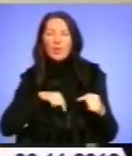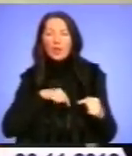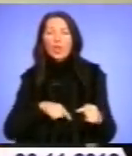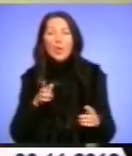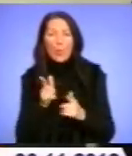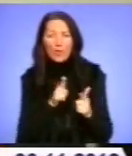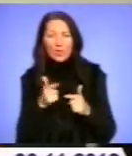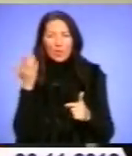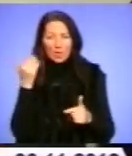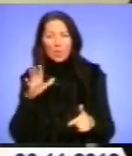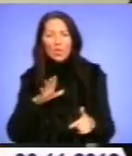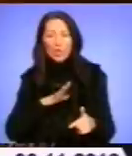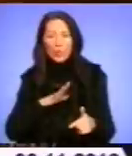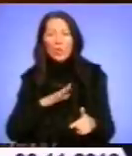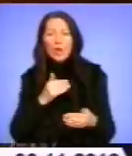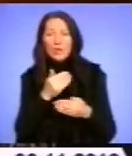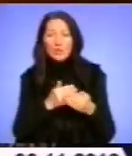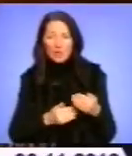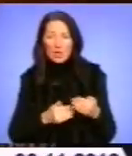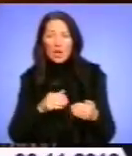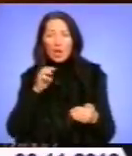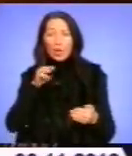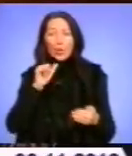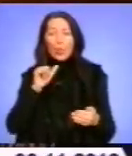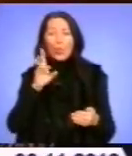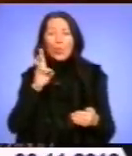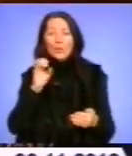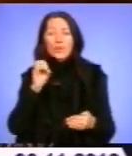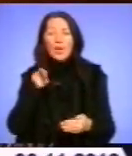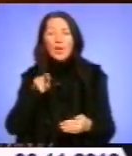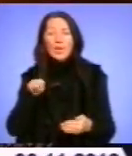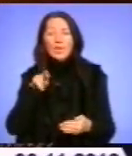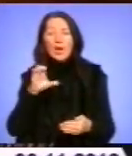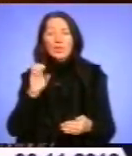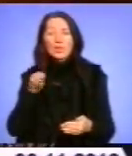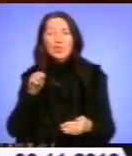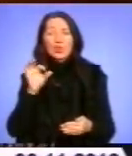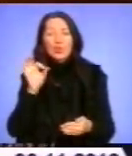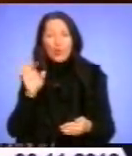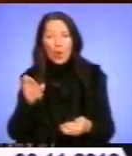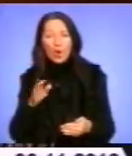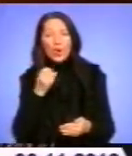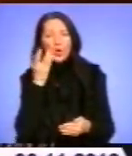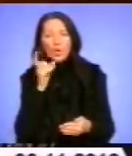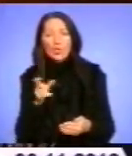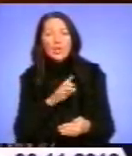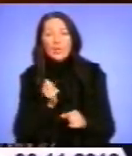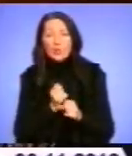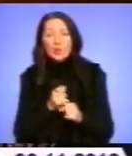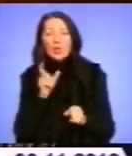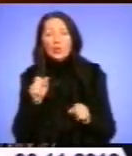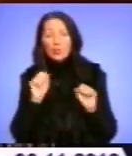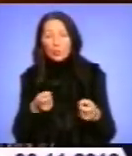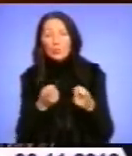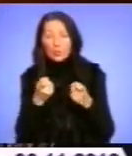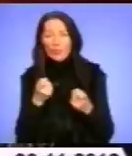ви пам'ятаєте, була стаття за тунеядство, да, що людина не працювала, її можна було працевлаштувати. Але я хочу сказати, що це не тільки проблема на сьогоднішній день